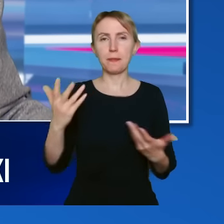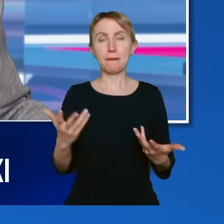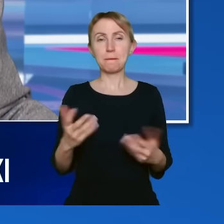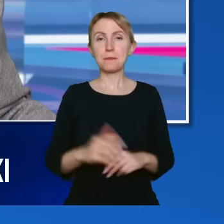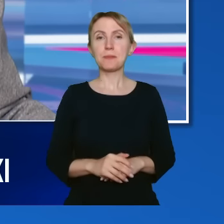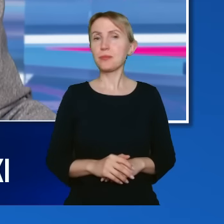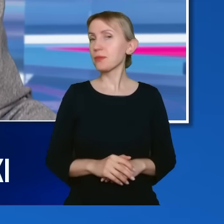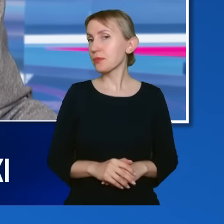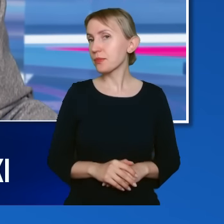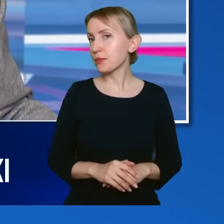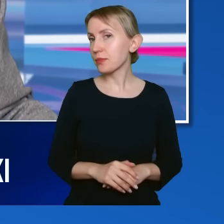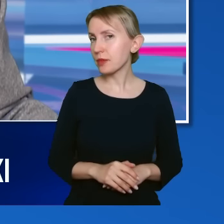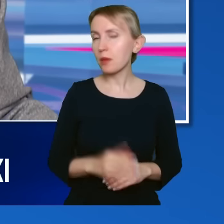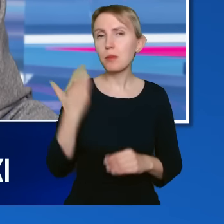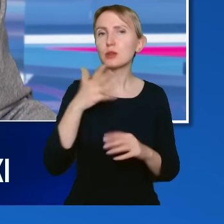wiele niejasnych powiązań,